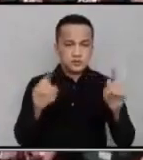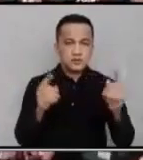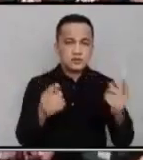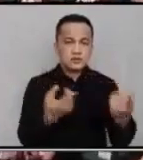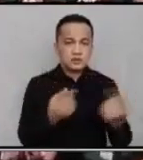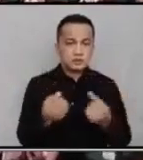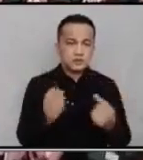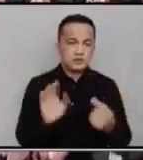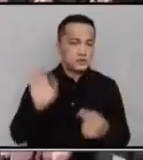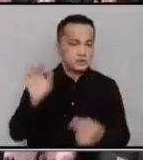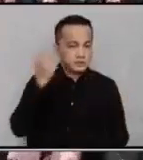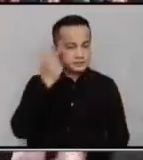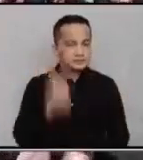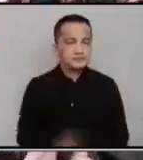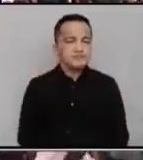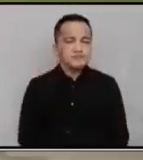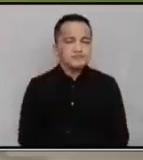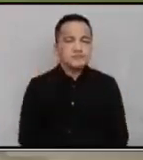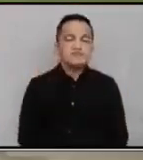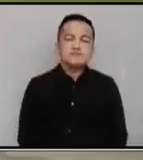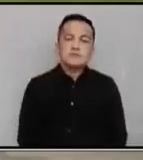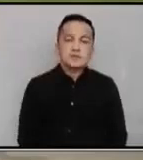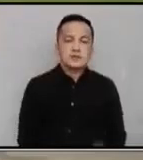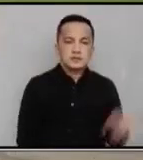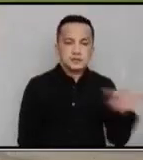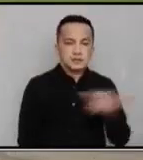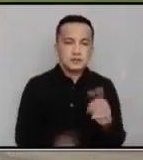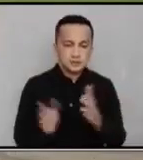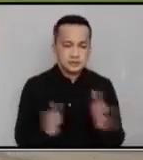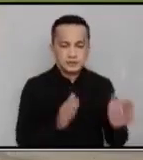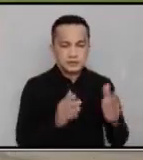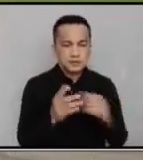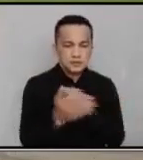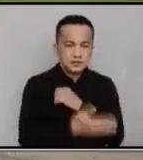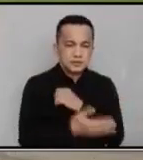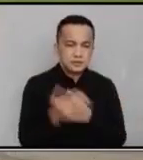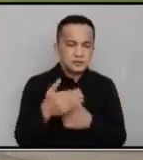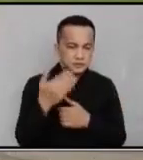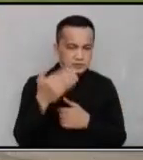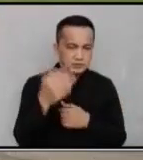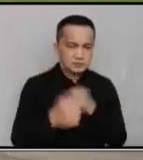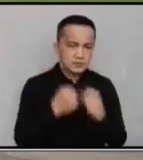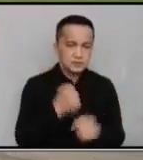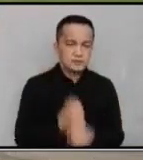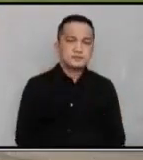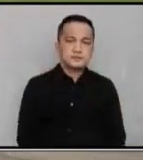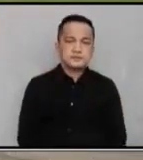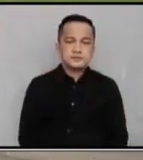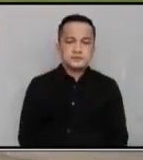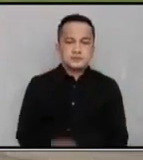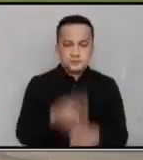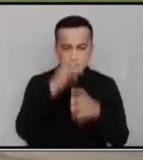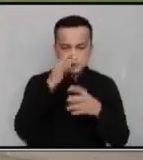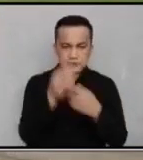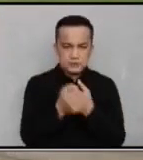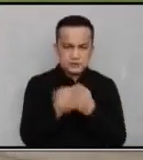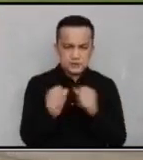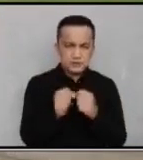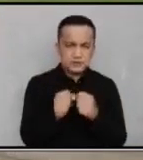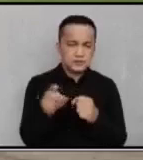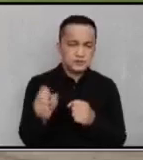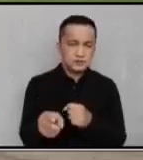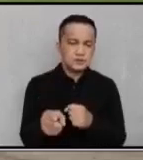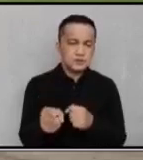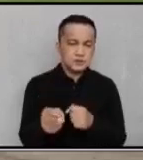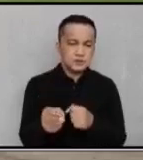kanyang administrasyon. Gayon din po ang mga plano sa bansa sa mga susunod pang taon. Mahigpit na seguridad naman ang pairalin sa loob at